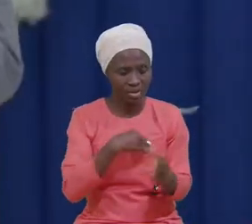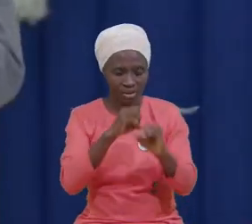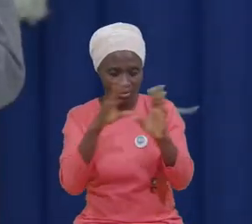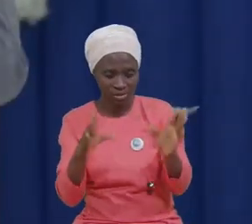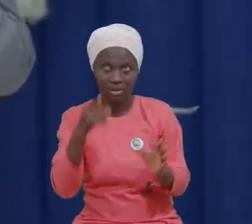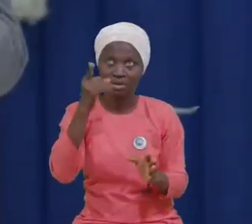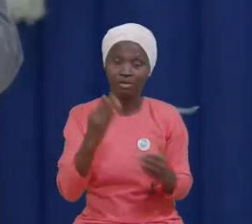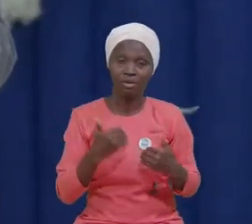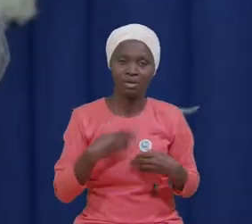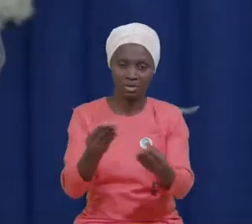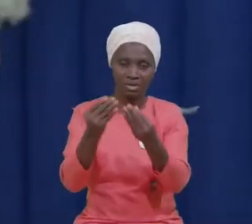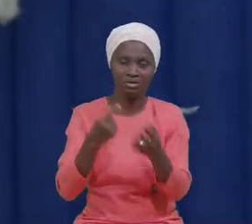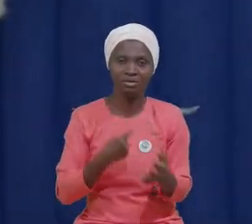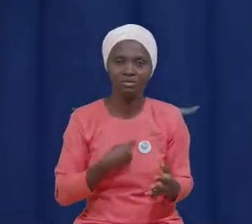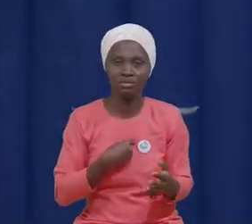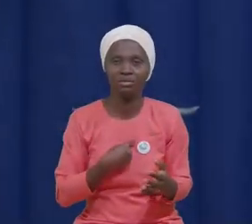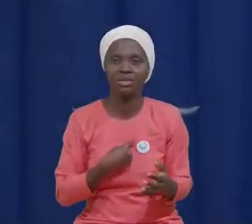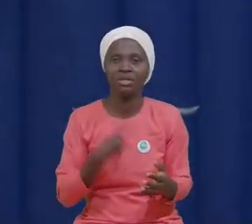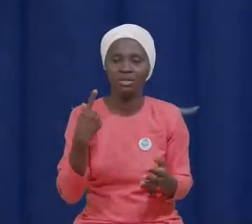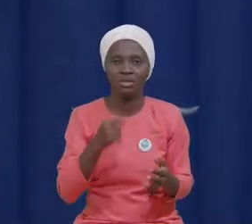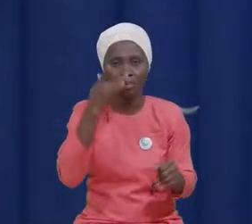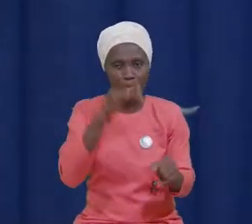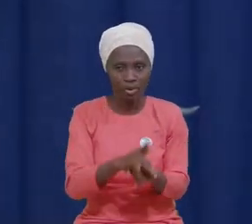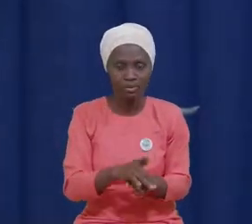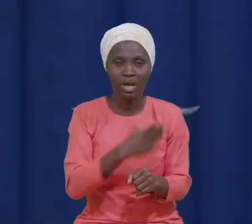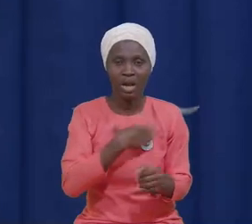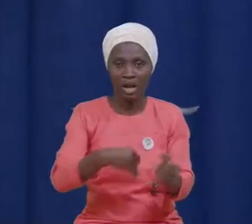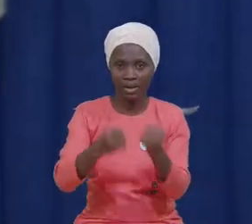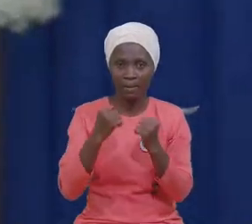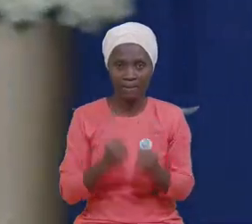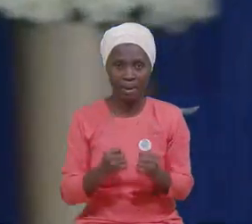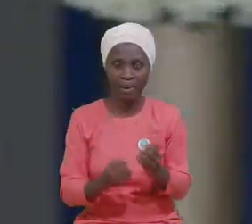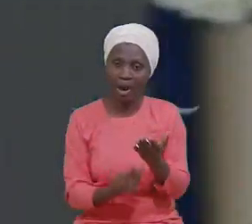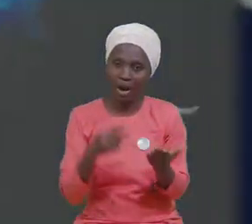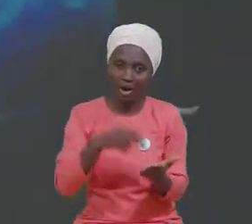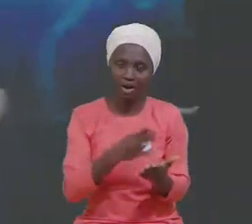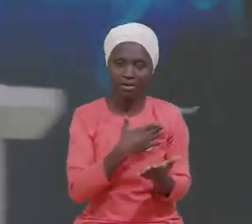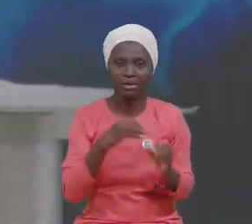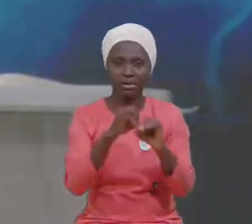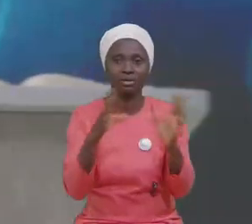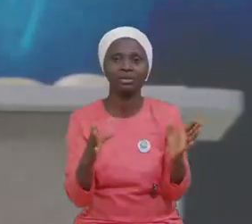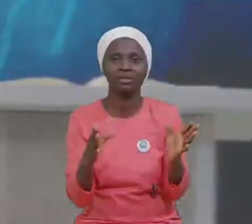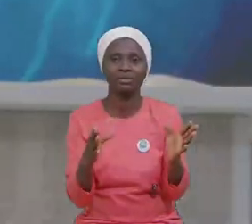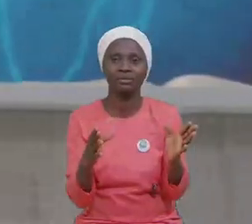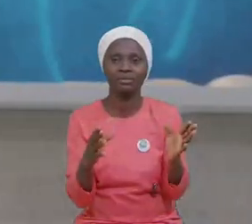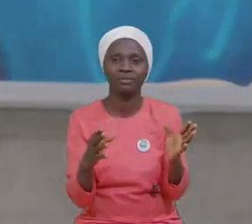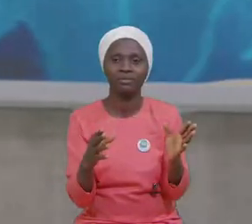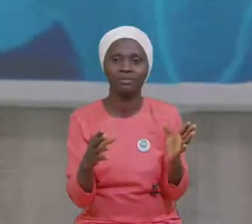Dieu m'a donné le savoir-faire. Il m'a fait la promesse et la puissance de me lever, de briller.